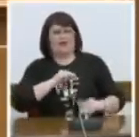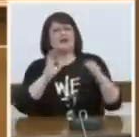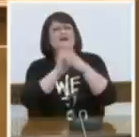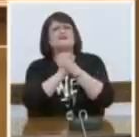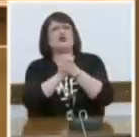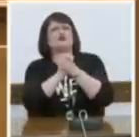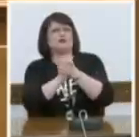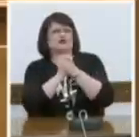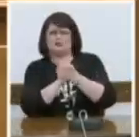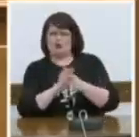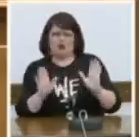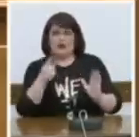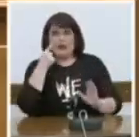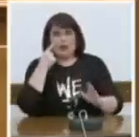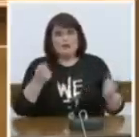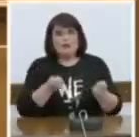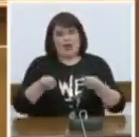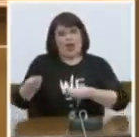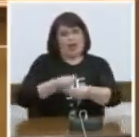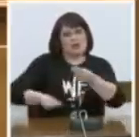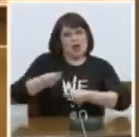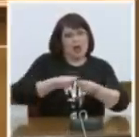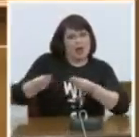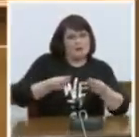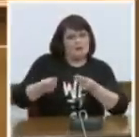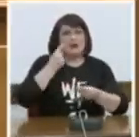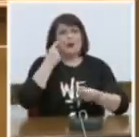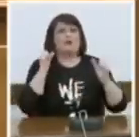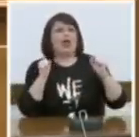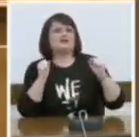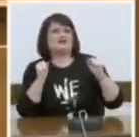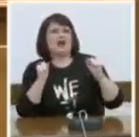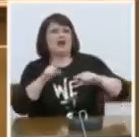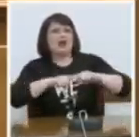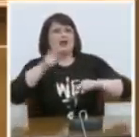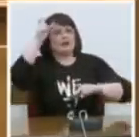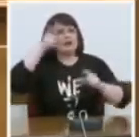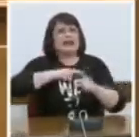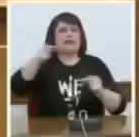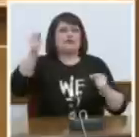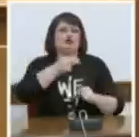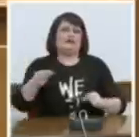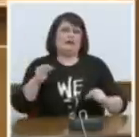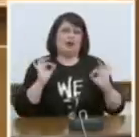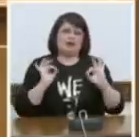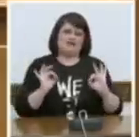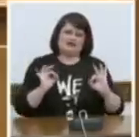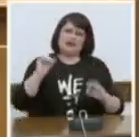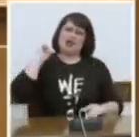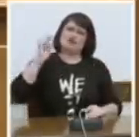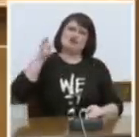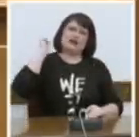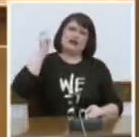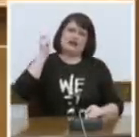Μητσοτάκη. Και θα δεχτούμε ανταλλάγματα, ιδίως στο μείζον ζήτημα της ασφάλειας της Ελλάδας, στα ελληνοτουρκικά και στο κυπριακό. Και προφανώς η εξωτερική, αμυντική,